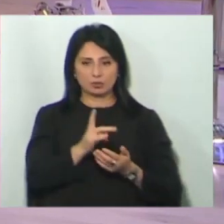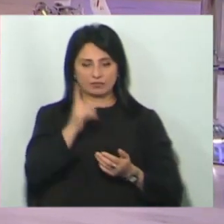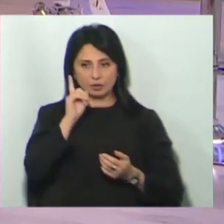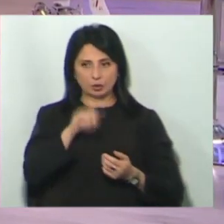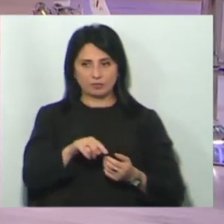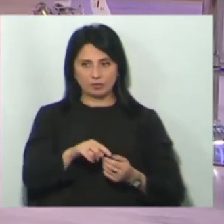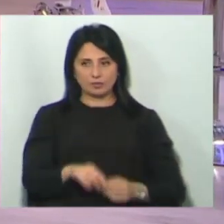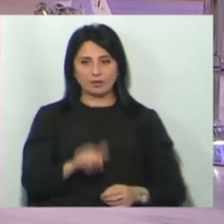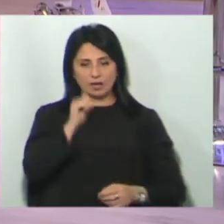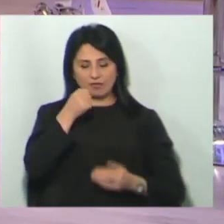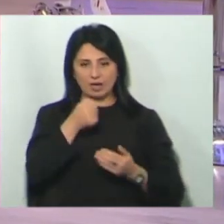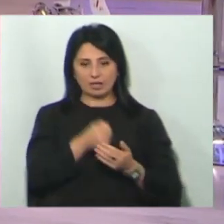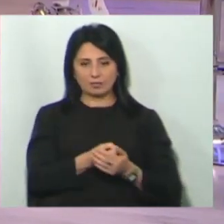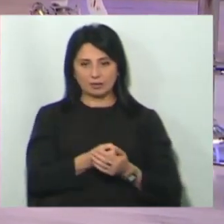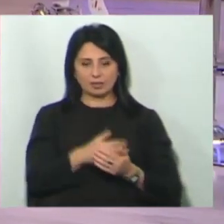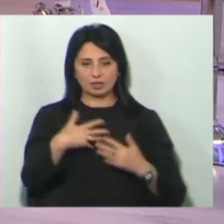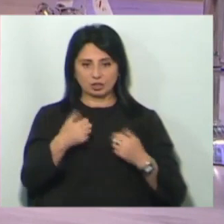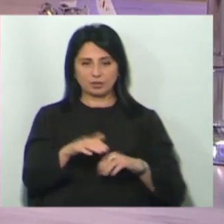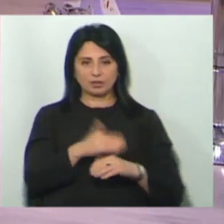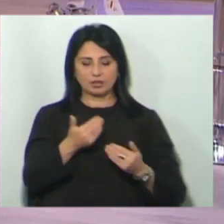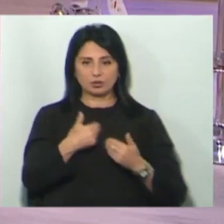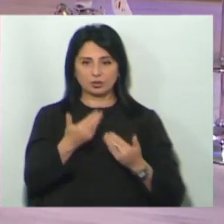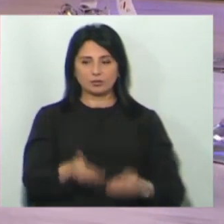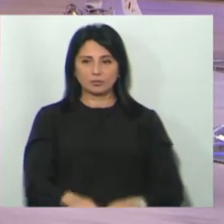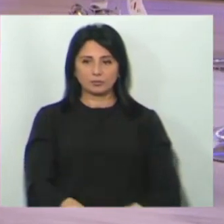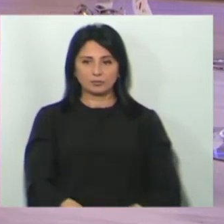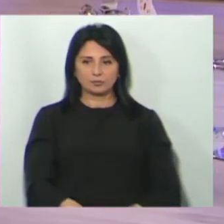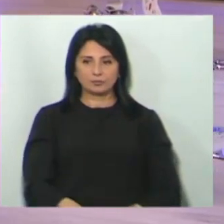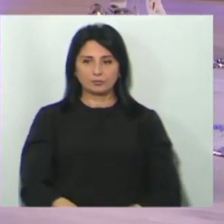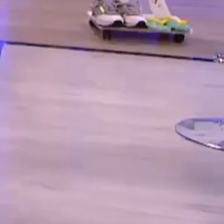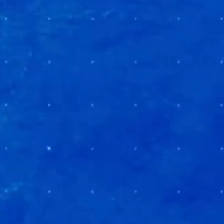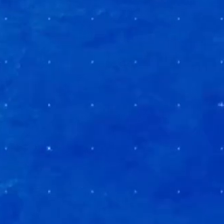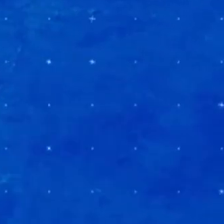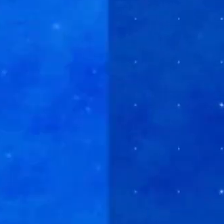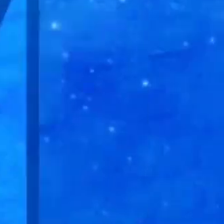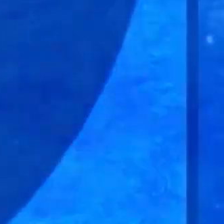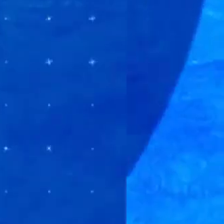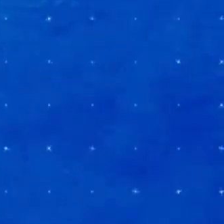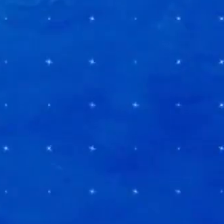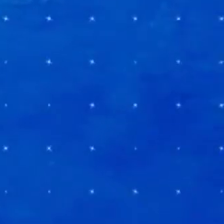ვიცოდეთ. ხოლო ამდენ შედობებით ჯანმრთელობას და დღესწაობას გისურვებთ.